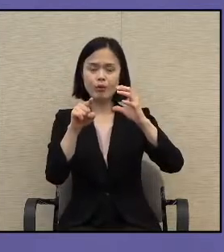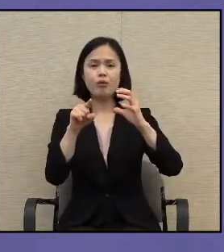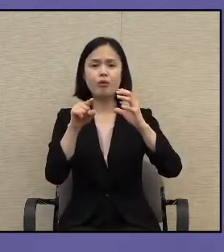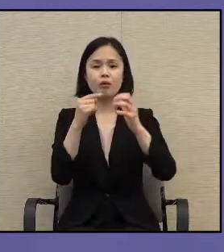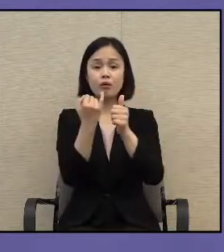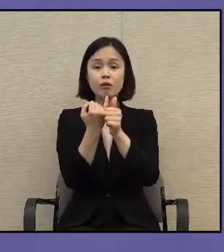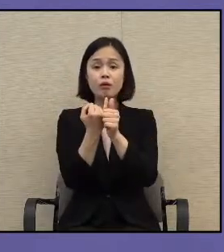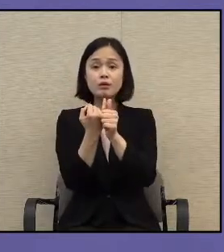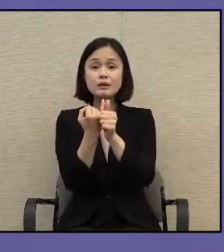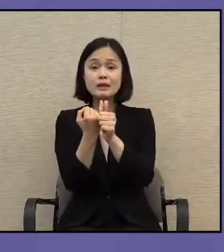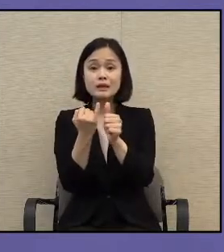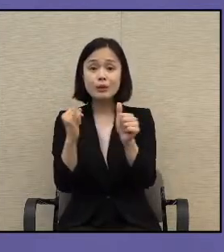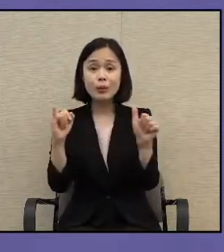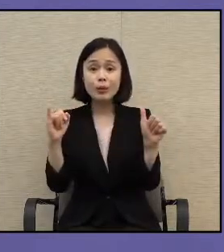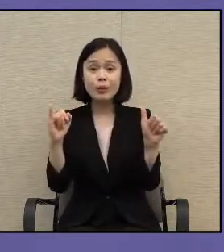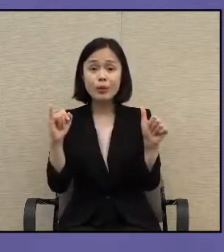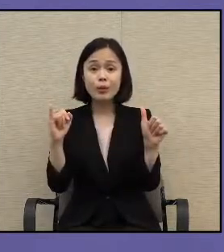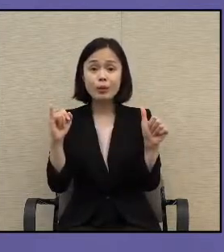일반 인구에서